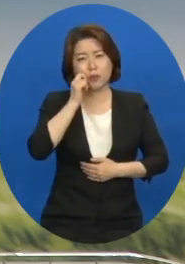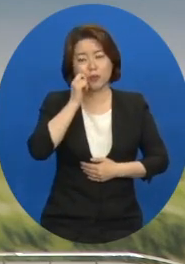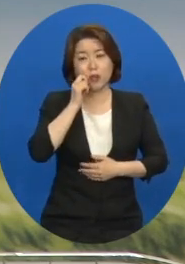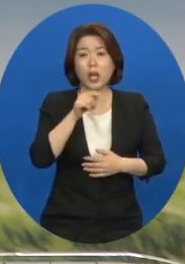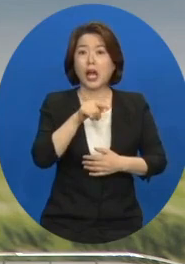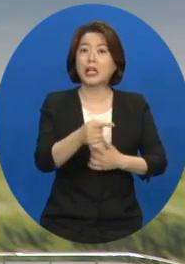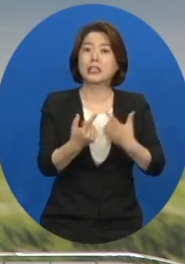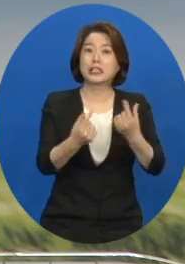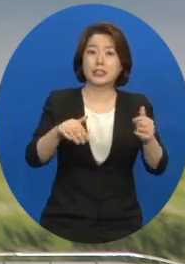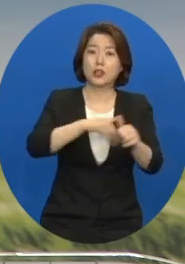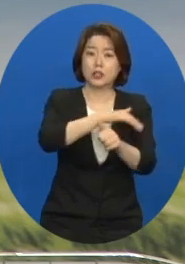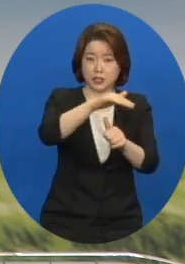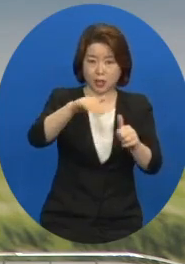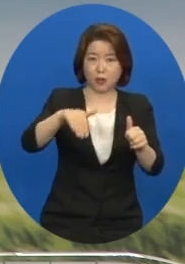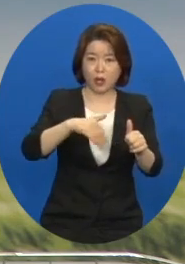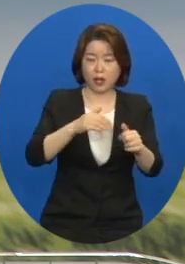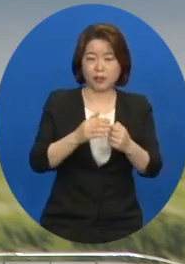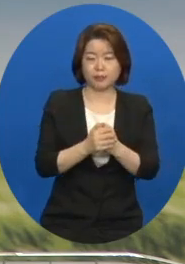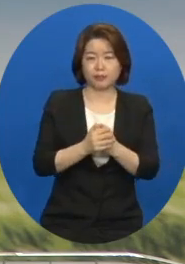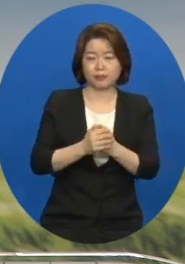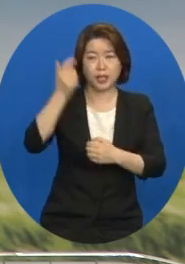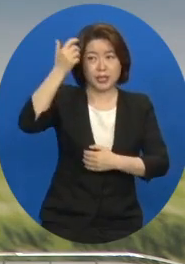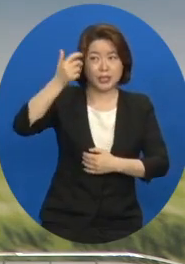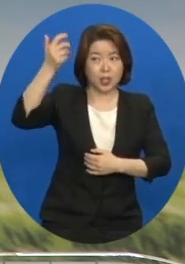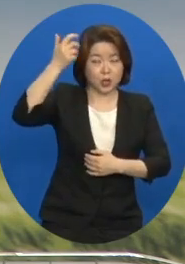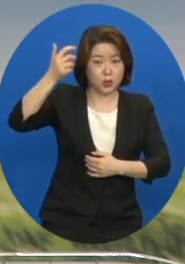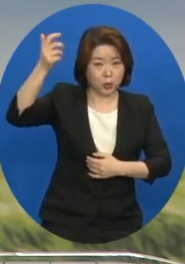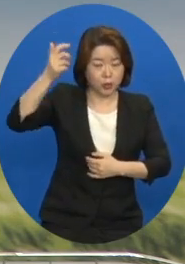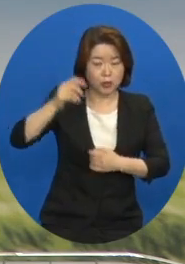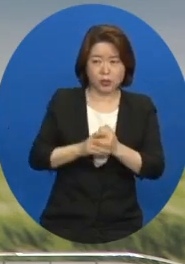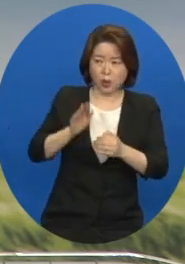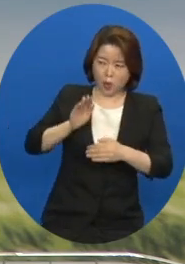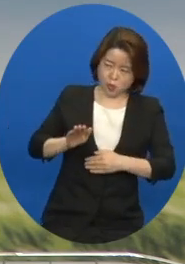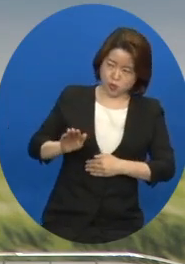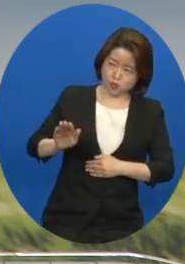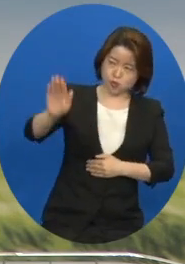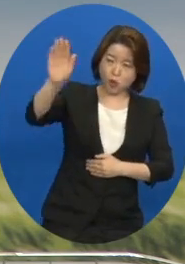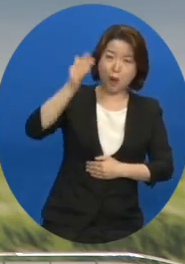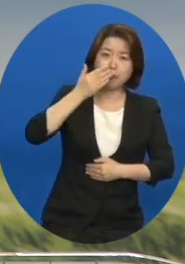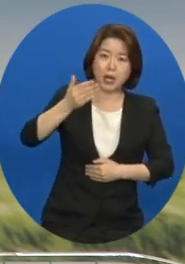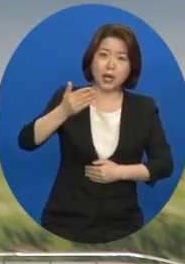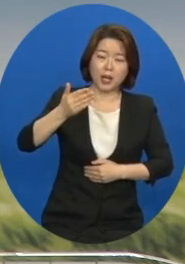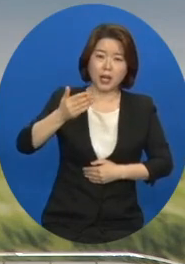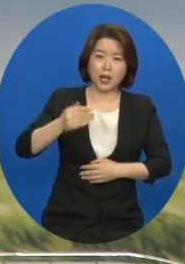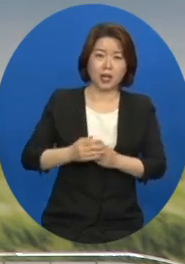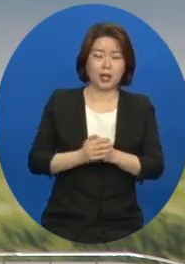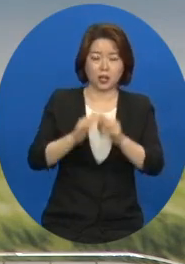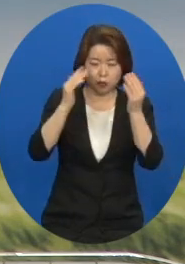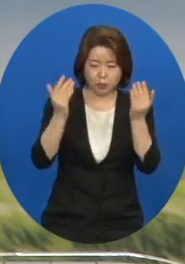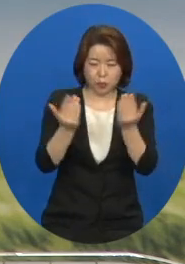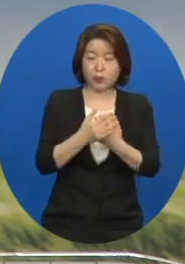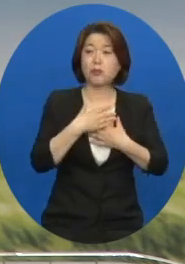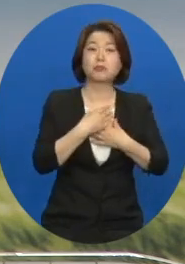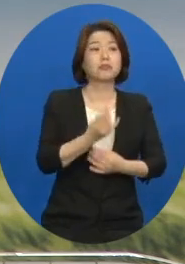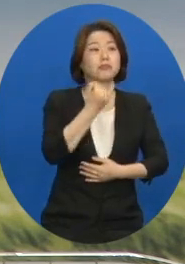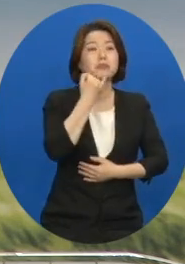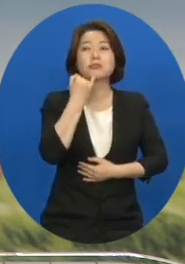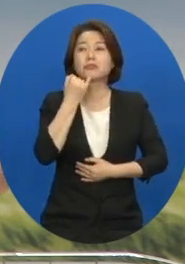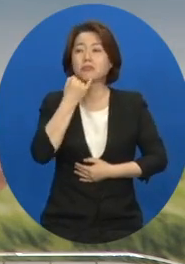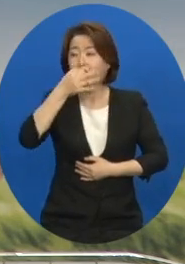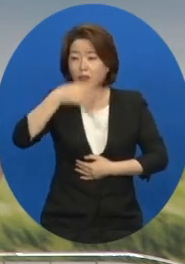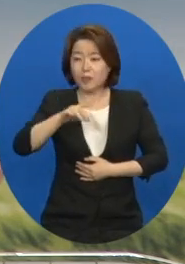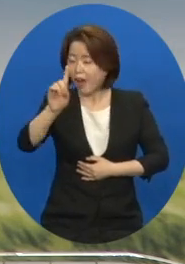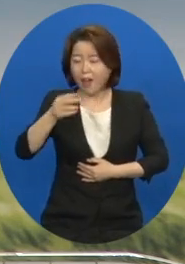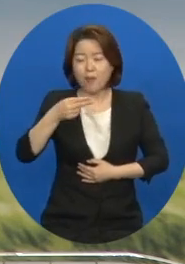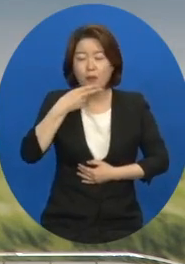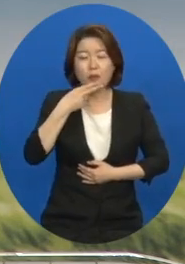여러분 그런 상황이 영적으로는 올라가는 때예요. 모든 게 편안해요. 힘든 거